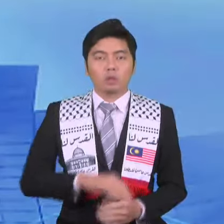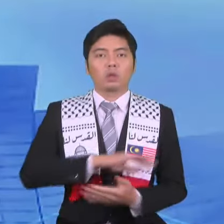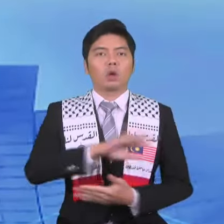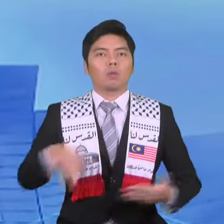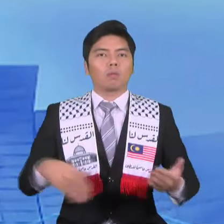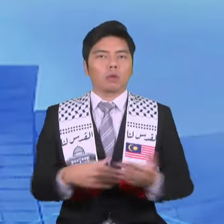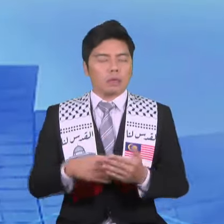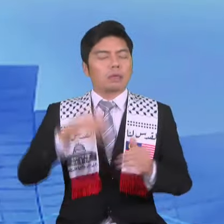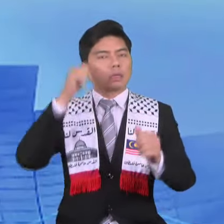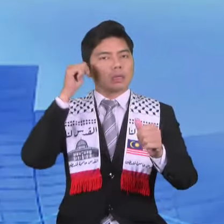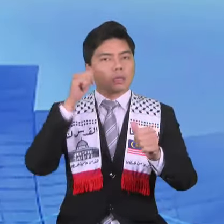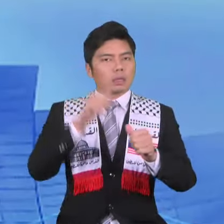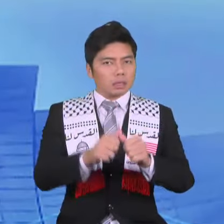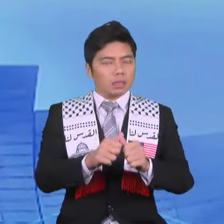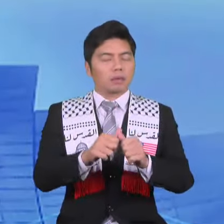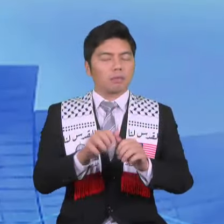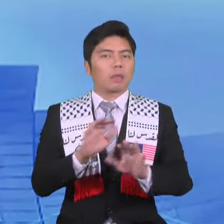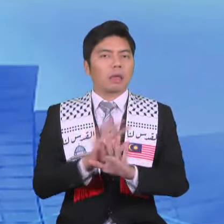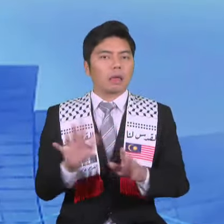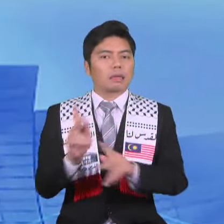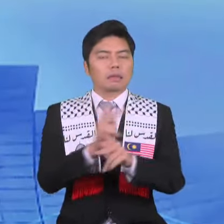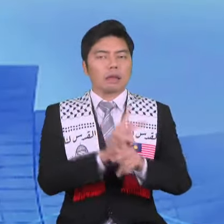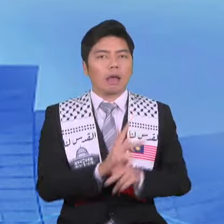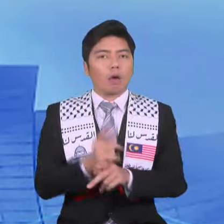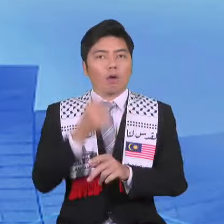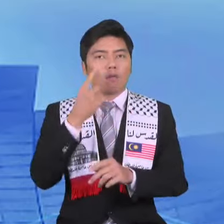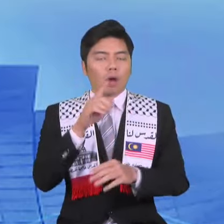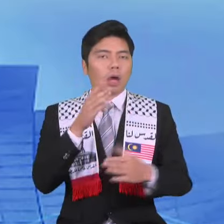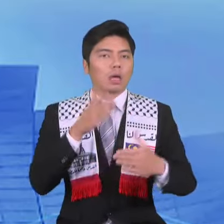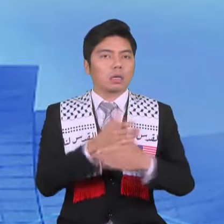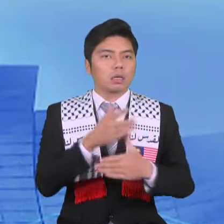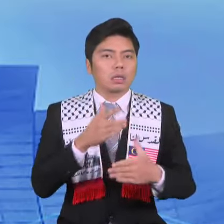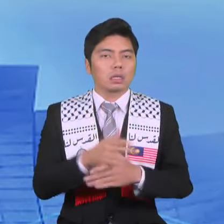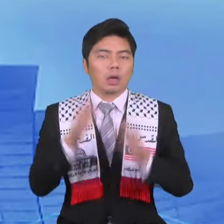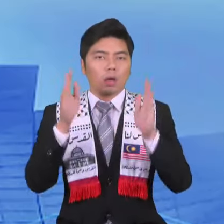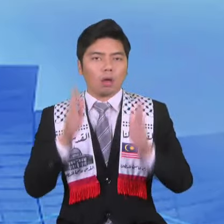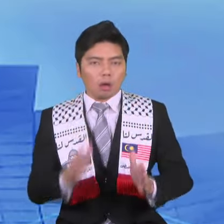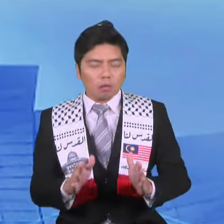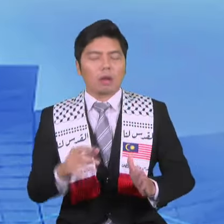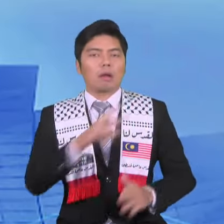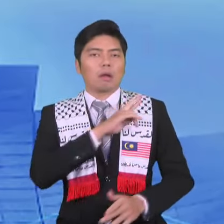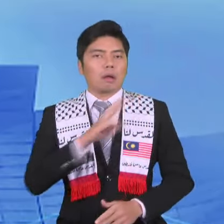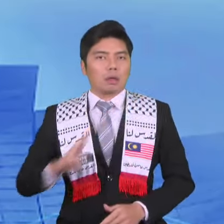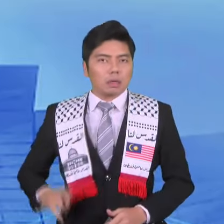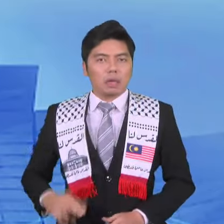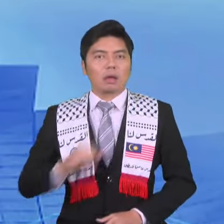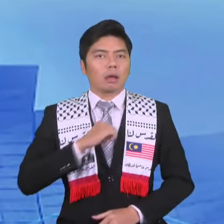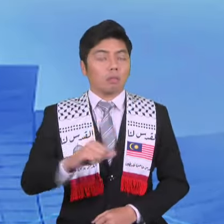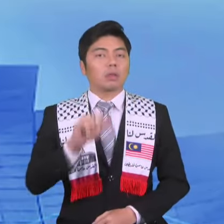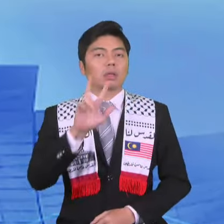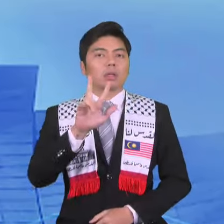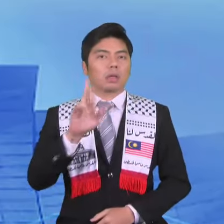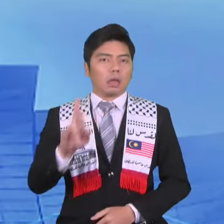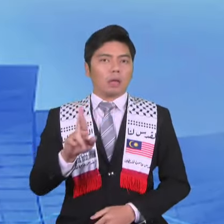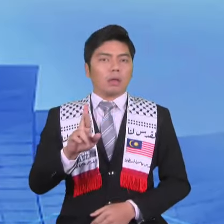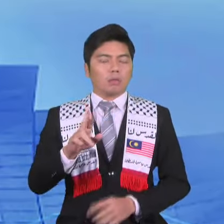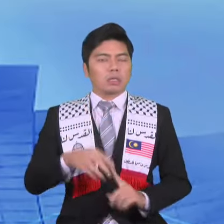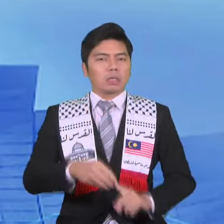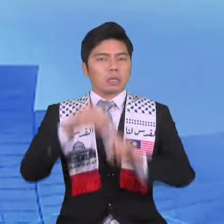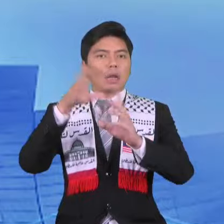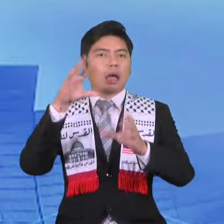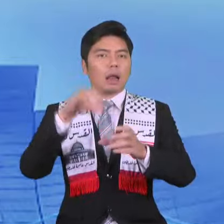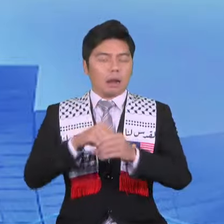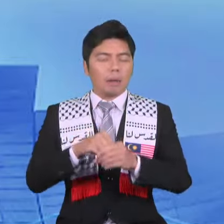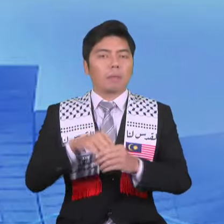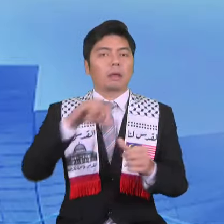Semua pihak diingatkan berhati-hati dan tidak memainkan isu kaum, agama dan institusi raja 3R, terutama di platform media